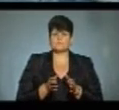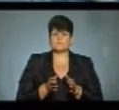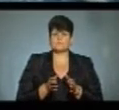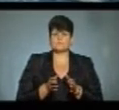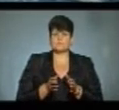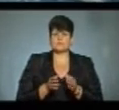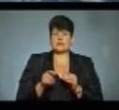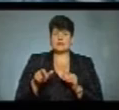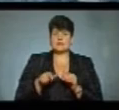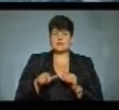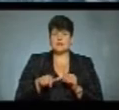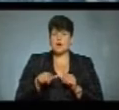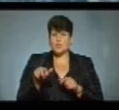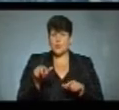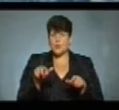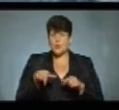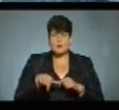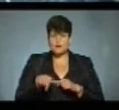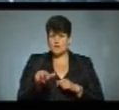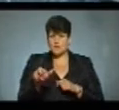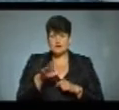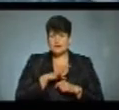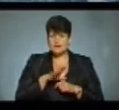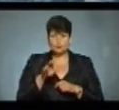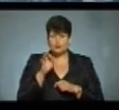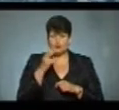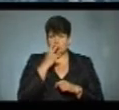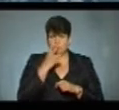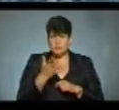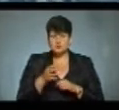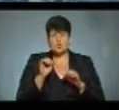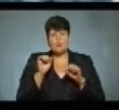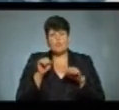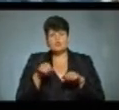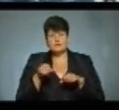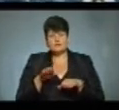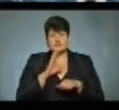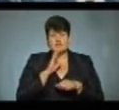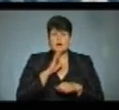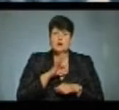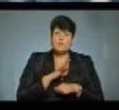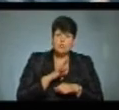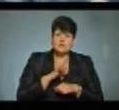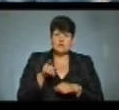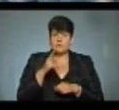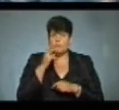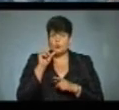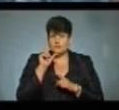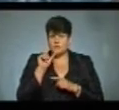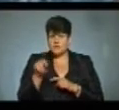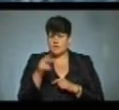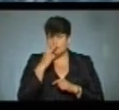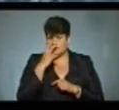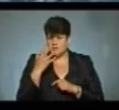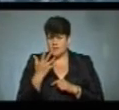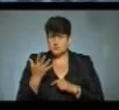На полі не було ні одної людини, людей взагалі не було. Я запитав, можливо, жінка була якась, просто ви її проїхали.